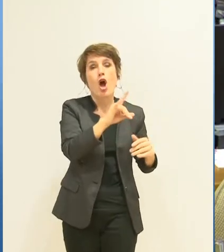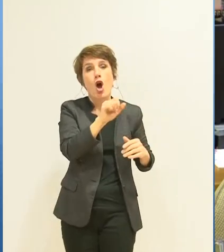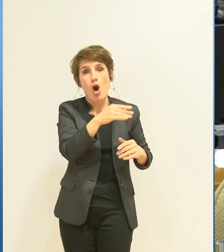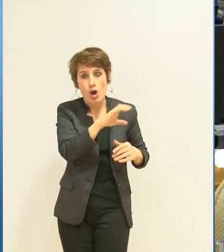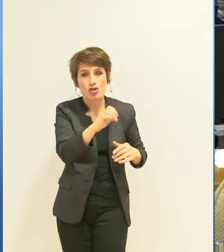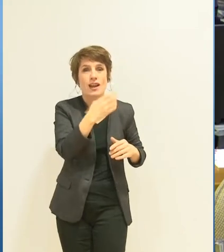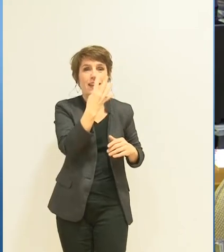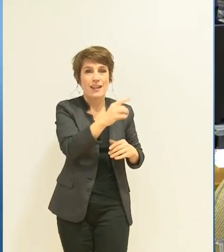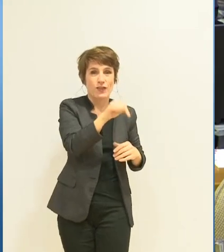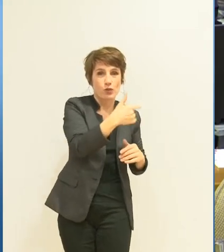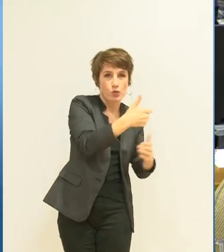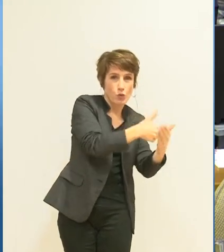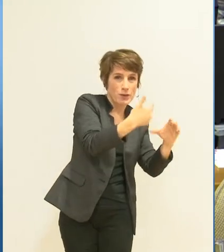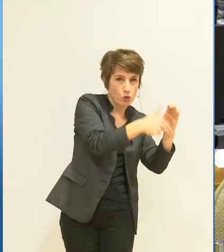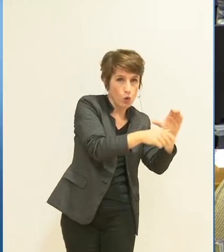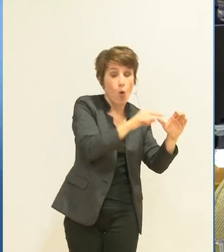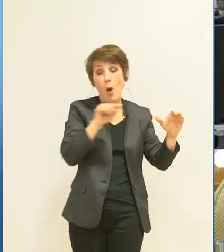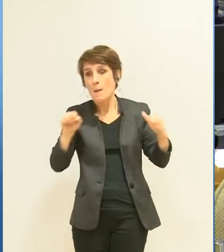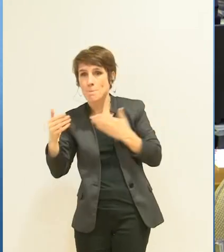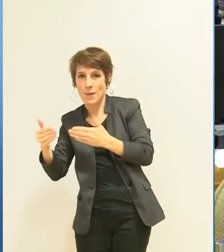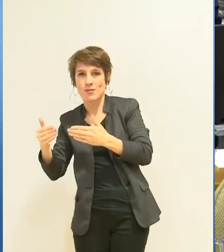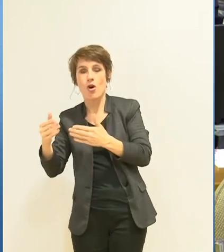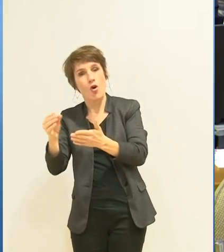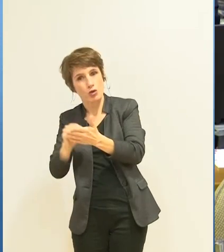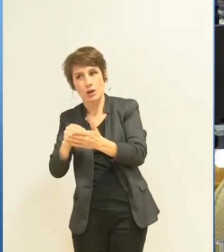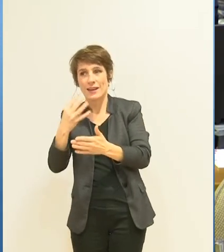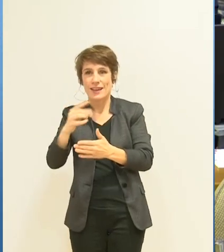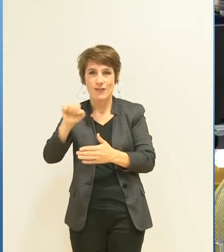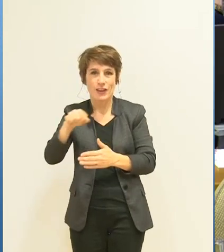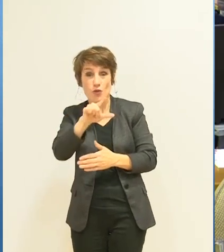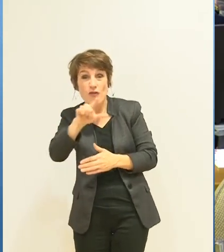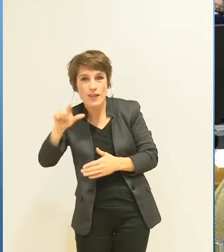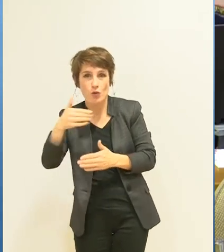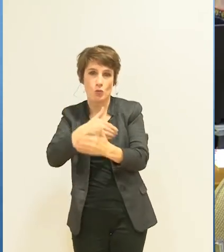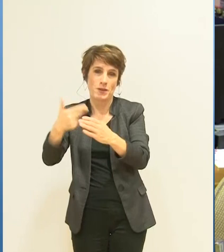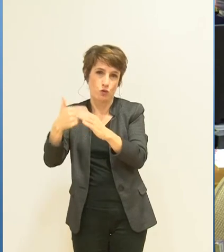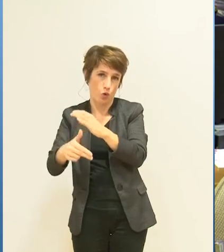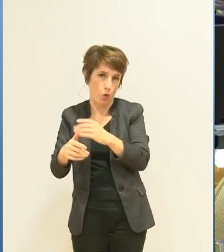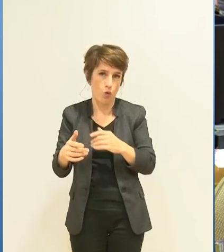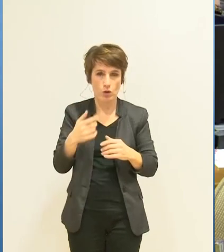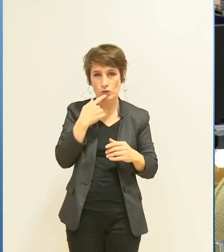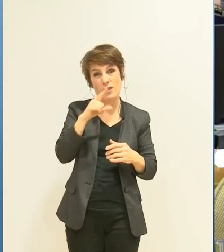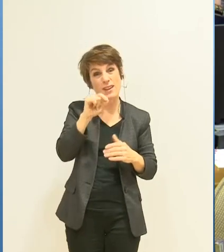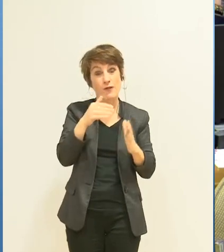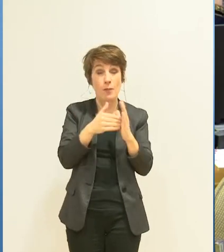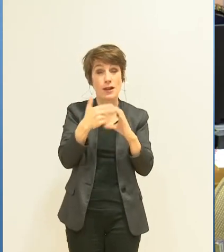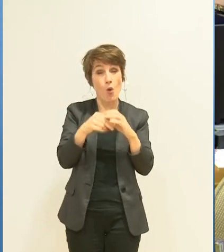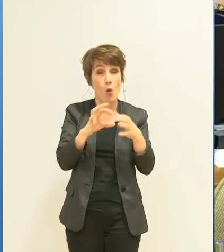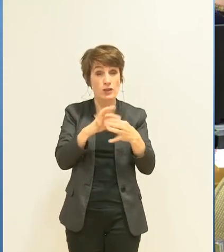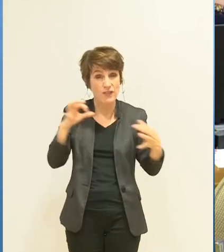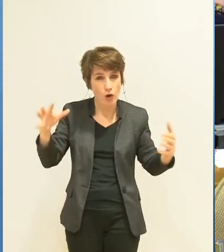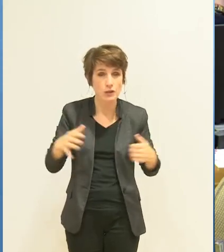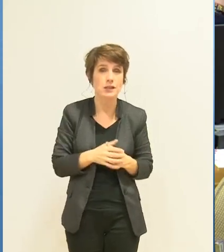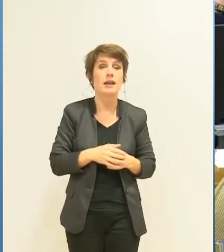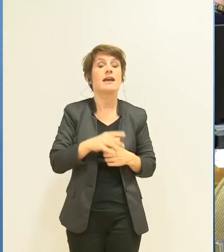pour rapport d'orientation budgétaire on parle de 4,22 millions d'euros donc vingt mille euros de différence pour